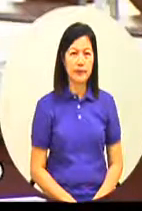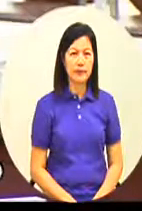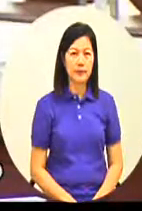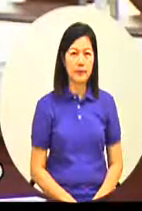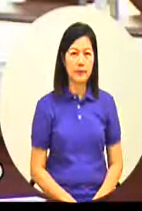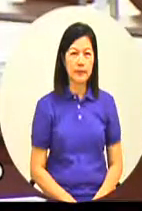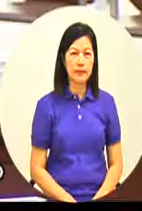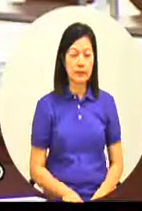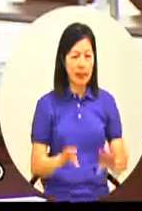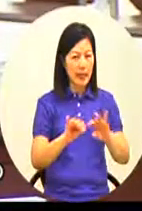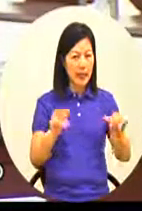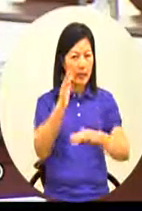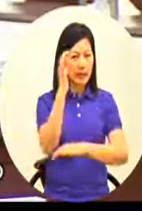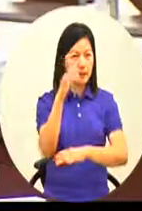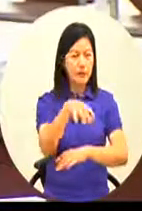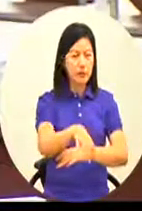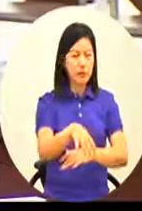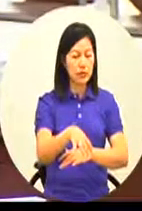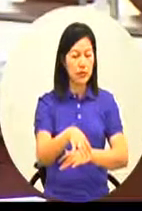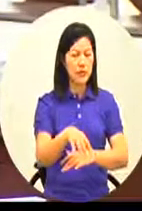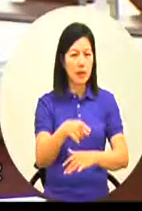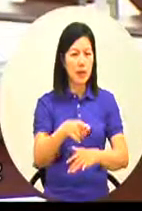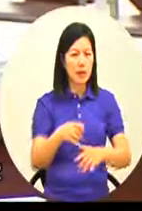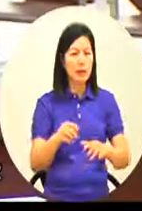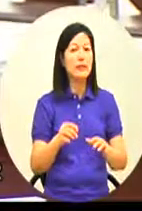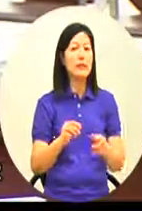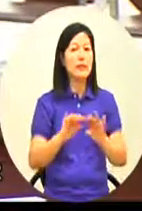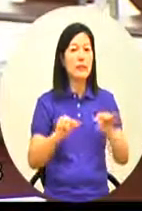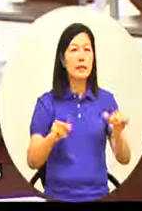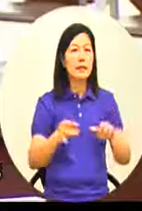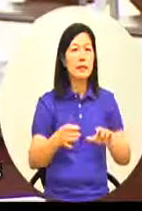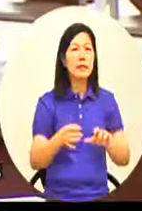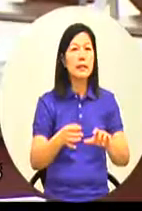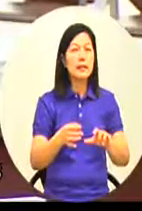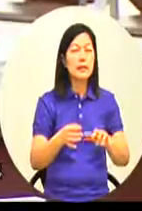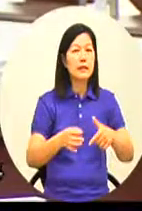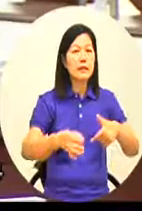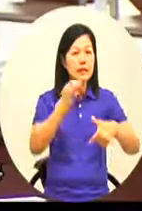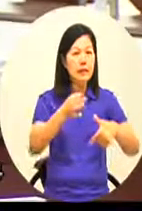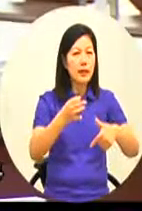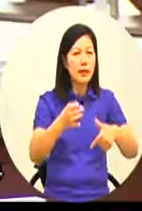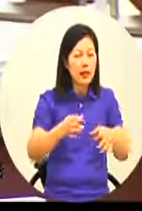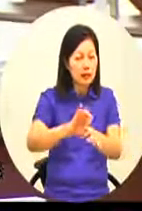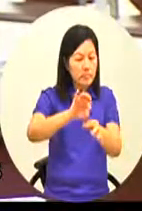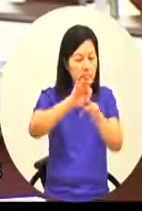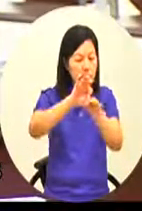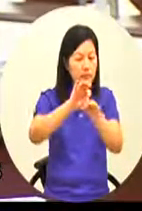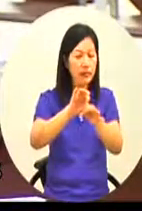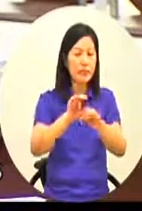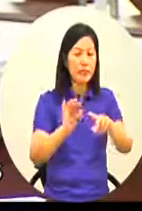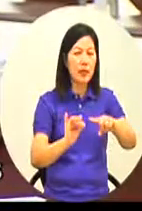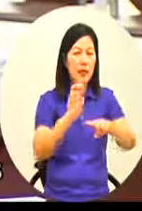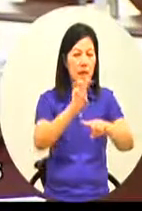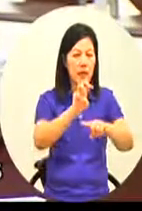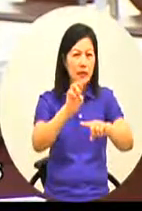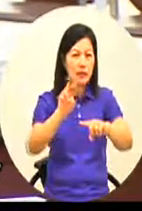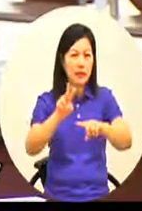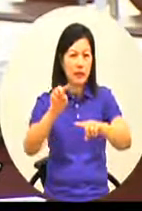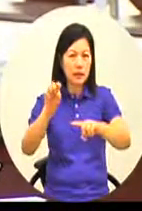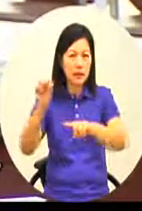啊！地震局这边公告限制公告地价提高32.5%，对不对？吼，到底对地价税是用市价来换